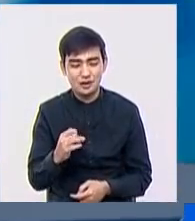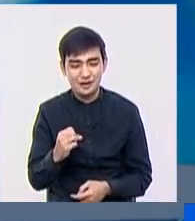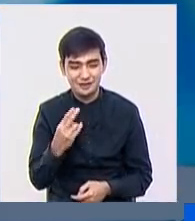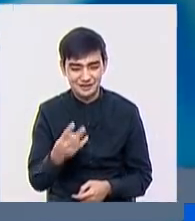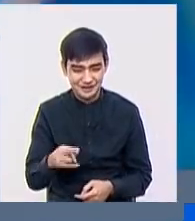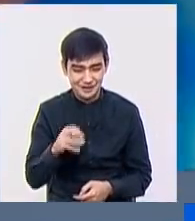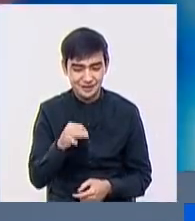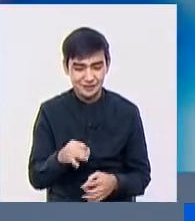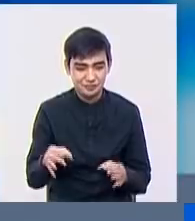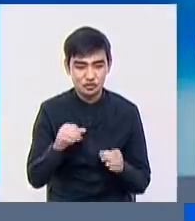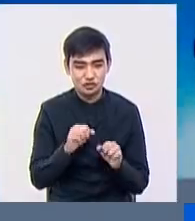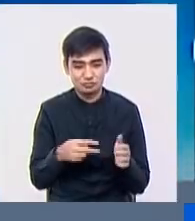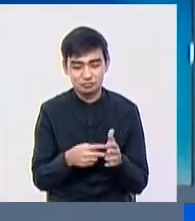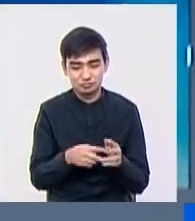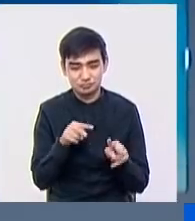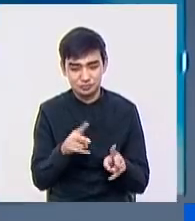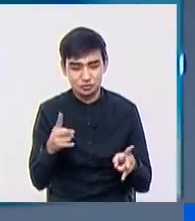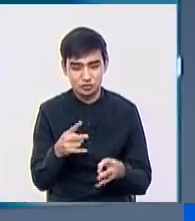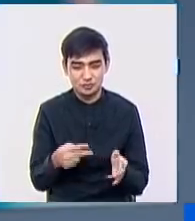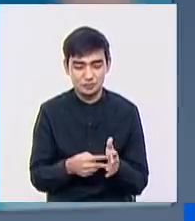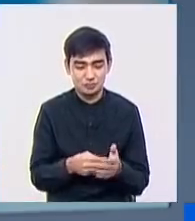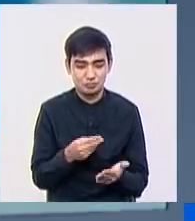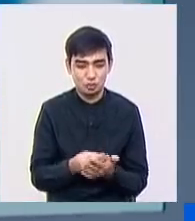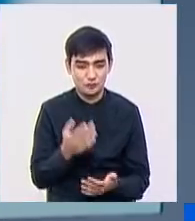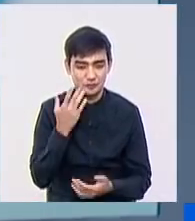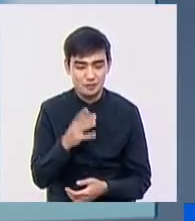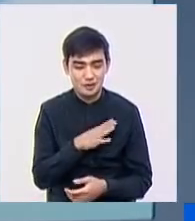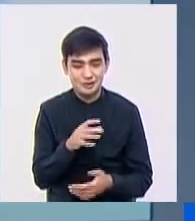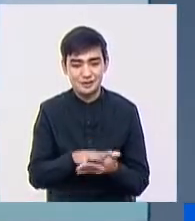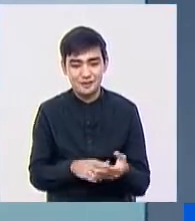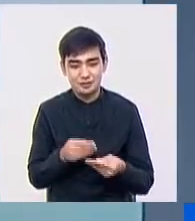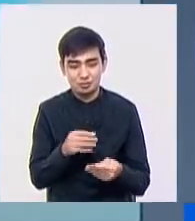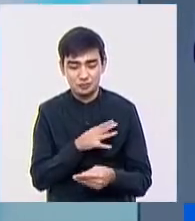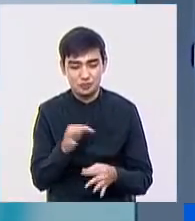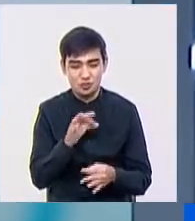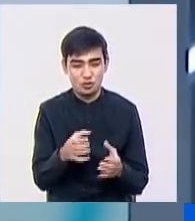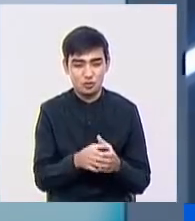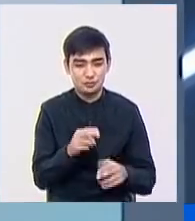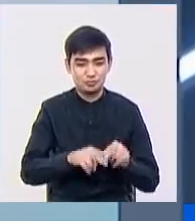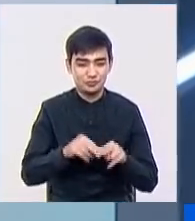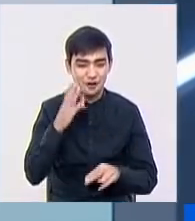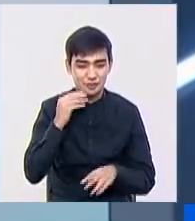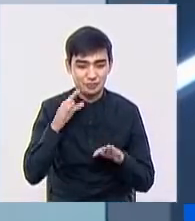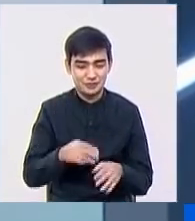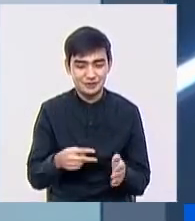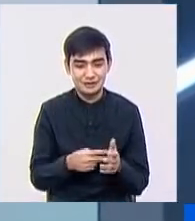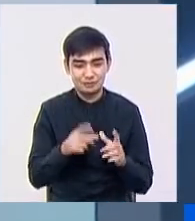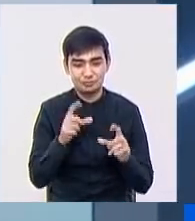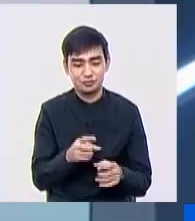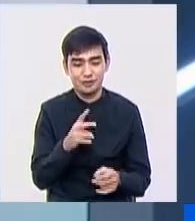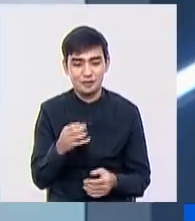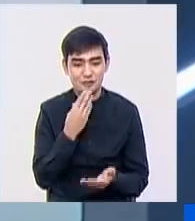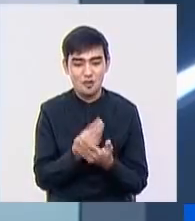принятых мерах по сдерживанию темпов роста стоимости. Так было заявлено, что группа застройщиков в Алматы снизила цены на